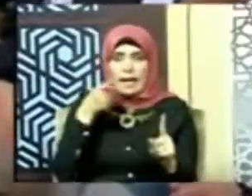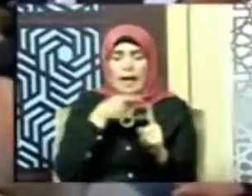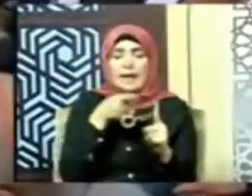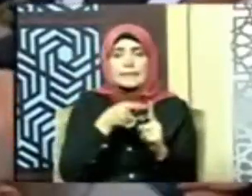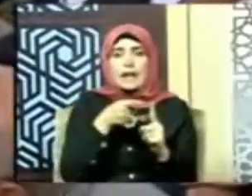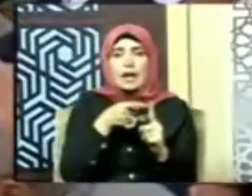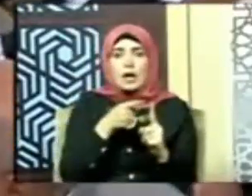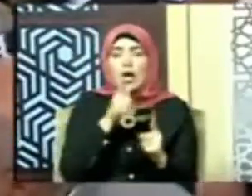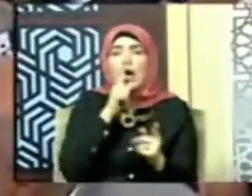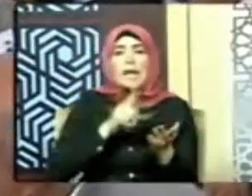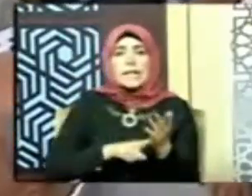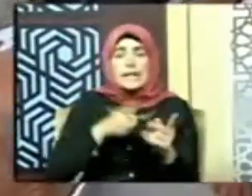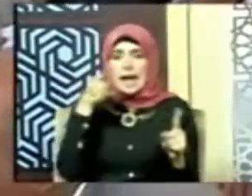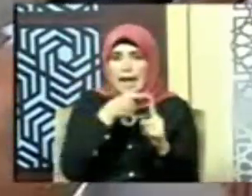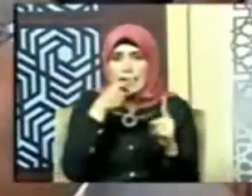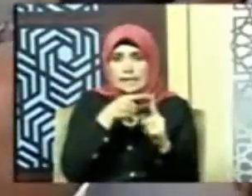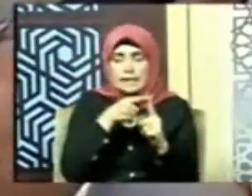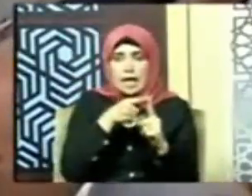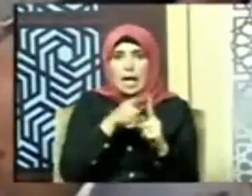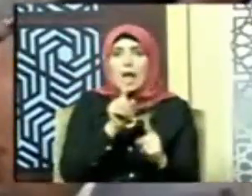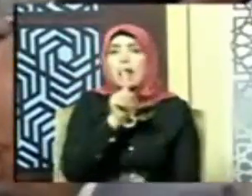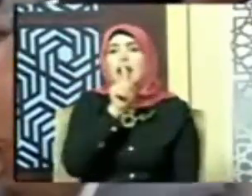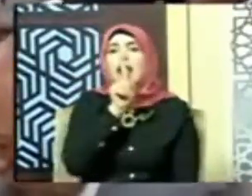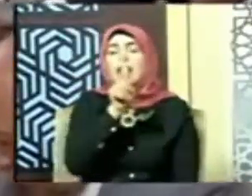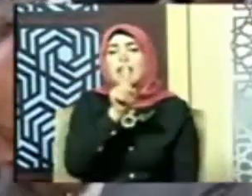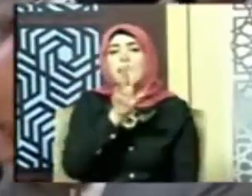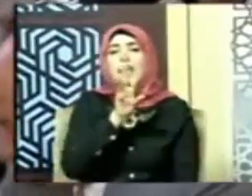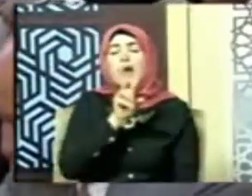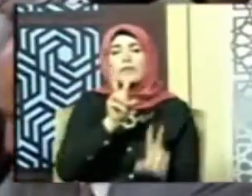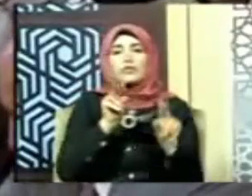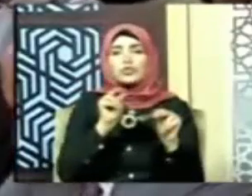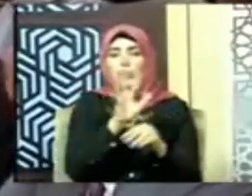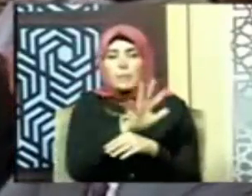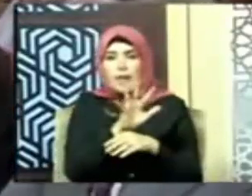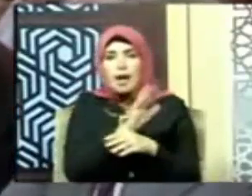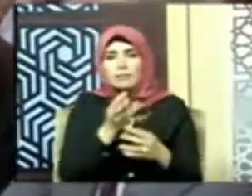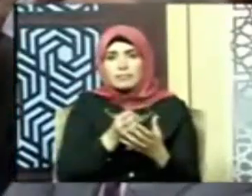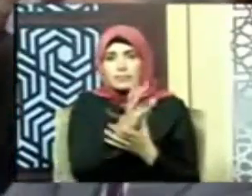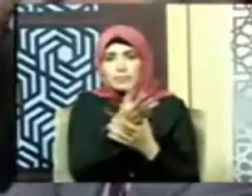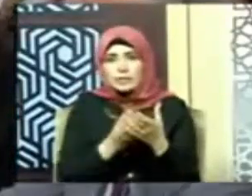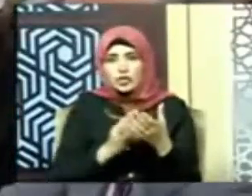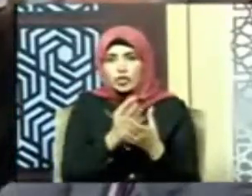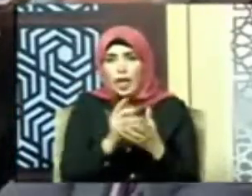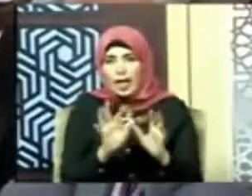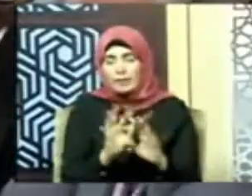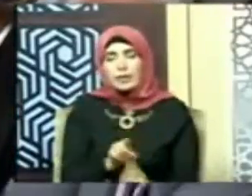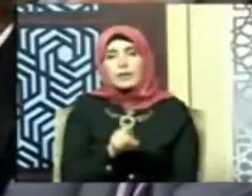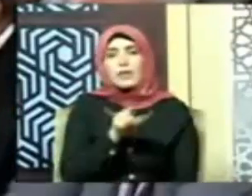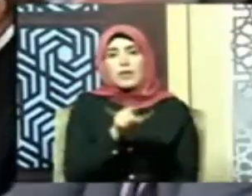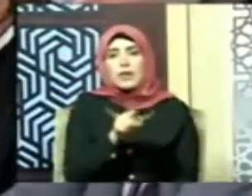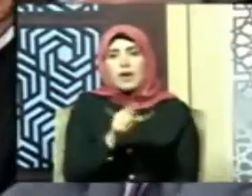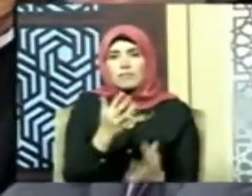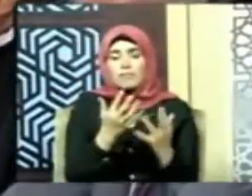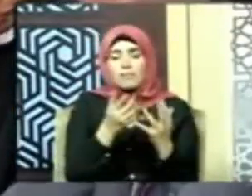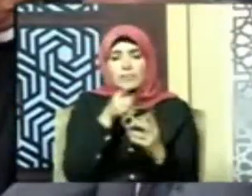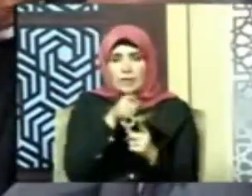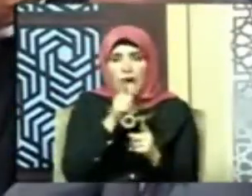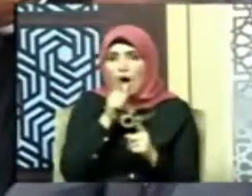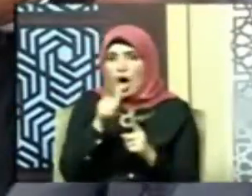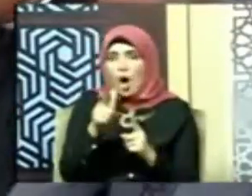قالوا: إن هذا إلا سحر يؤثر، إن هذا إلا قول البشر.